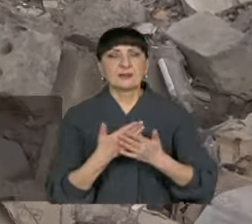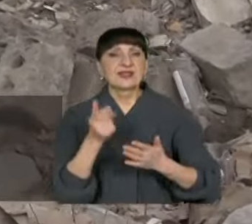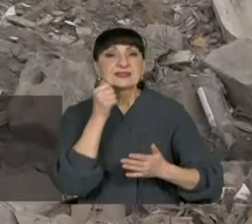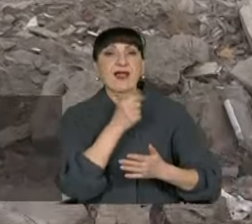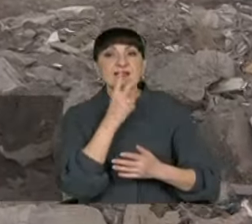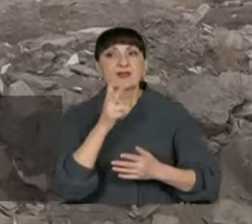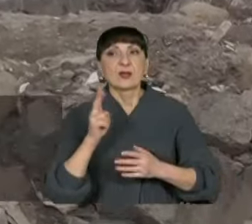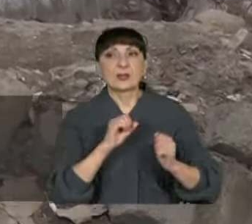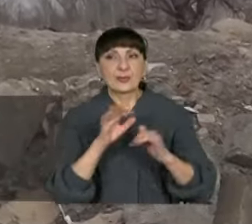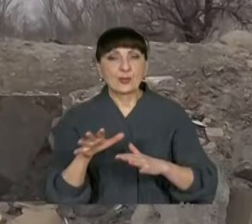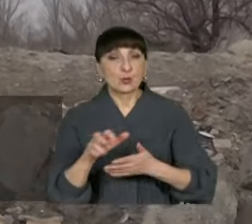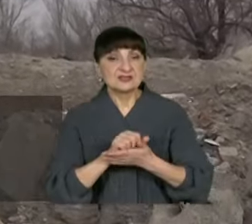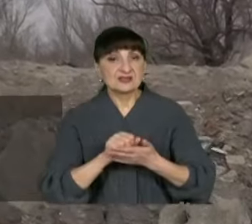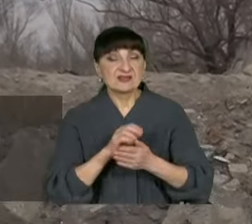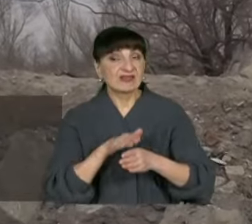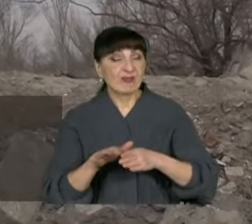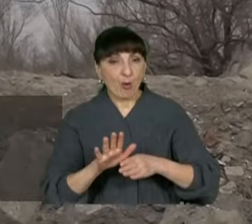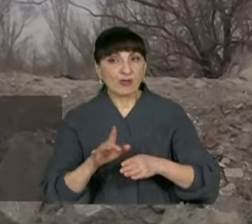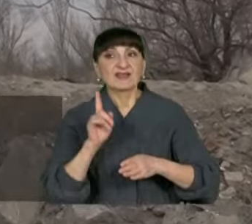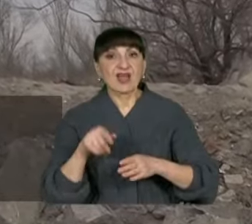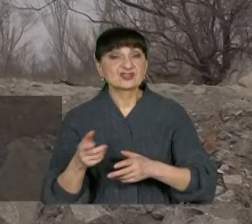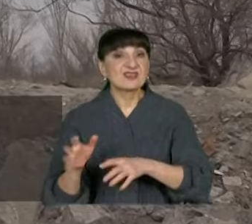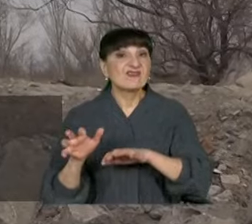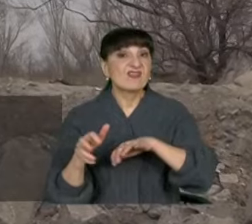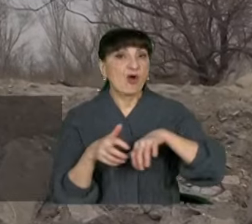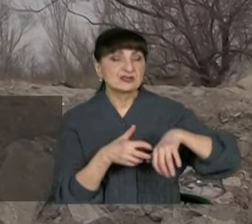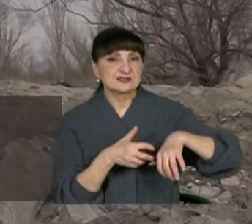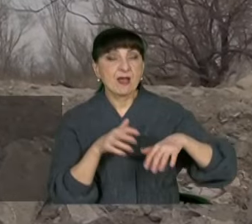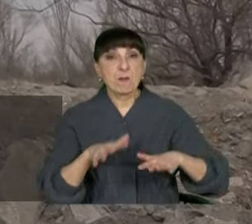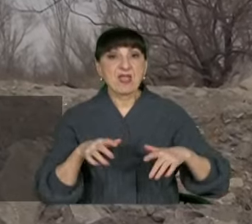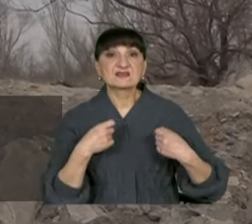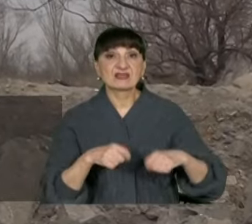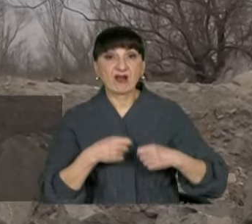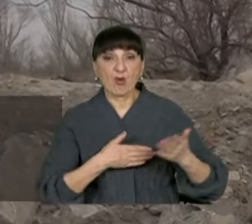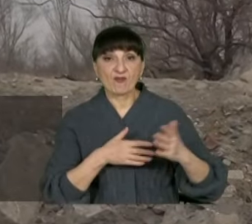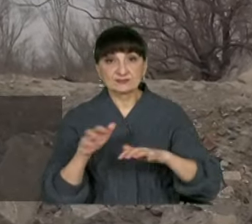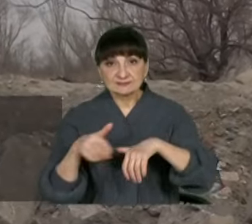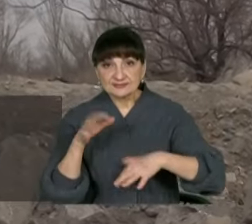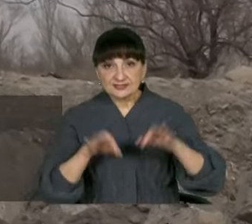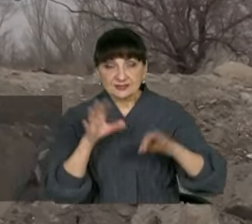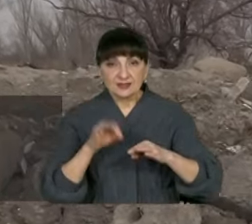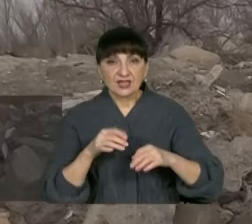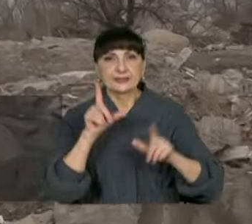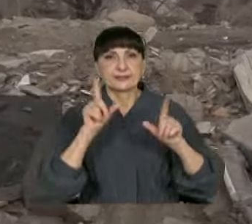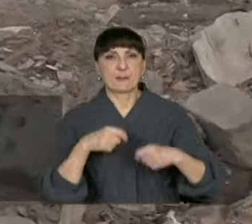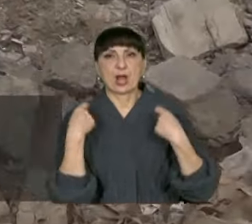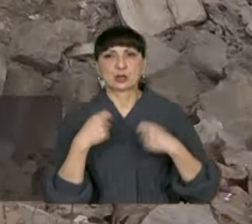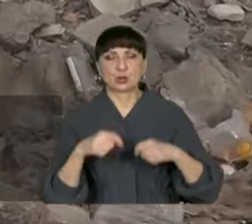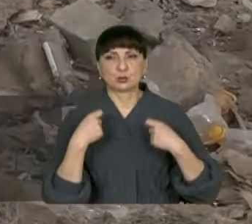помимо того, что утилизируется не полностью, так и вывозится на местные торговые прилавки для продажи по заниженной стоимости.